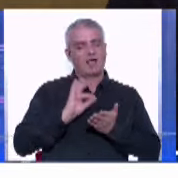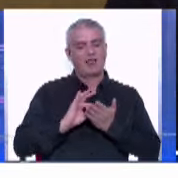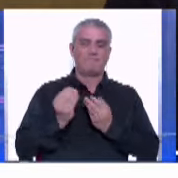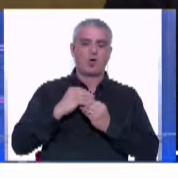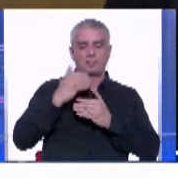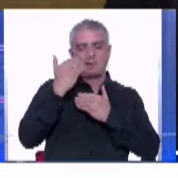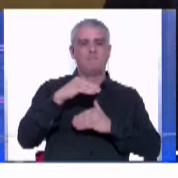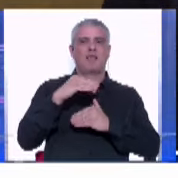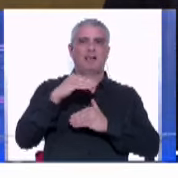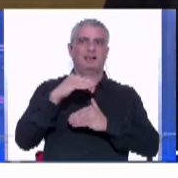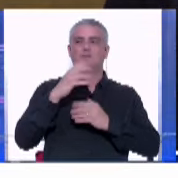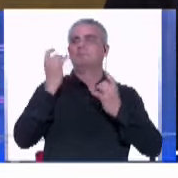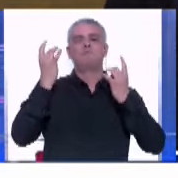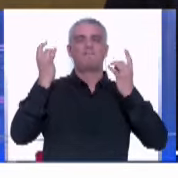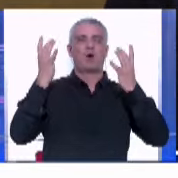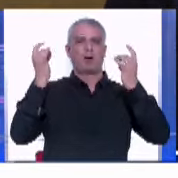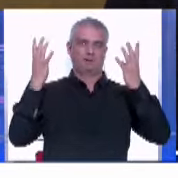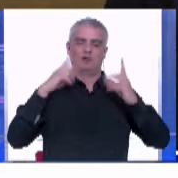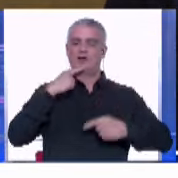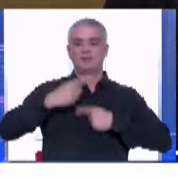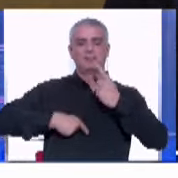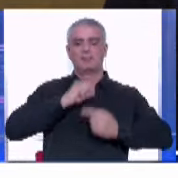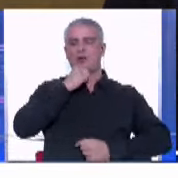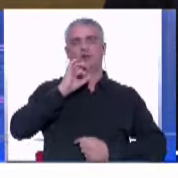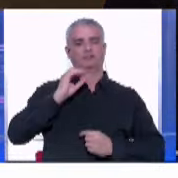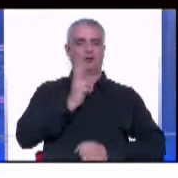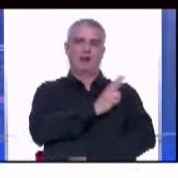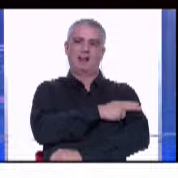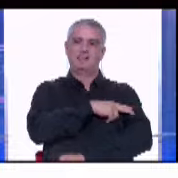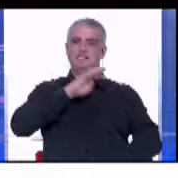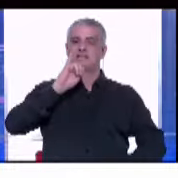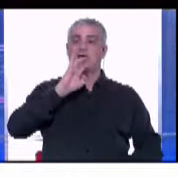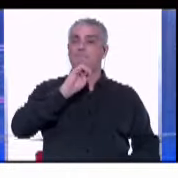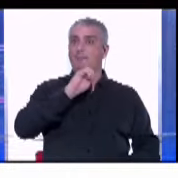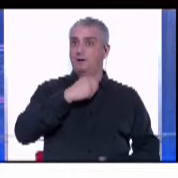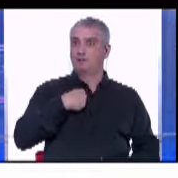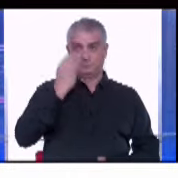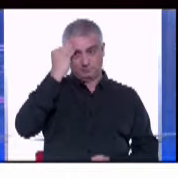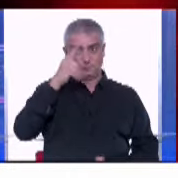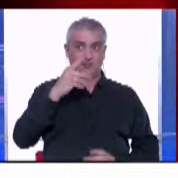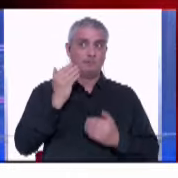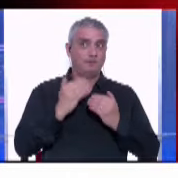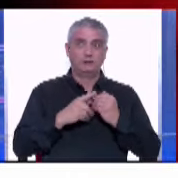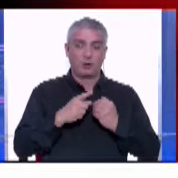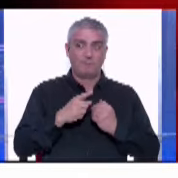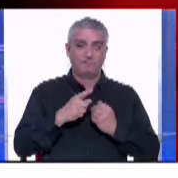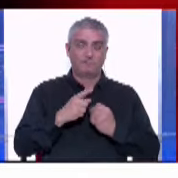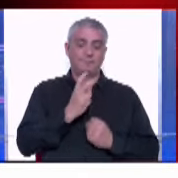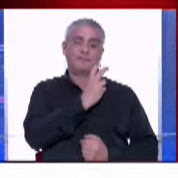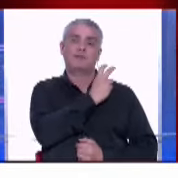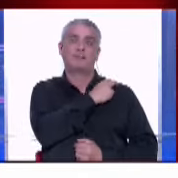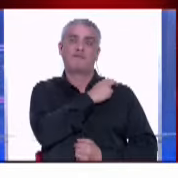פרק מפואר בתולדות הימ"מ. אני גם מזכיר שבסופו של דבר,